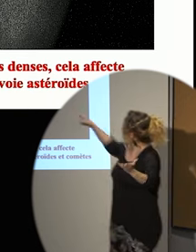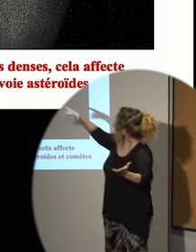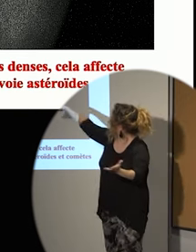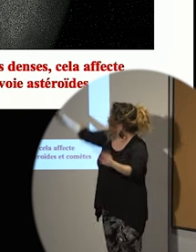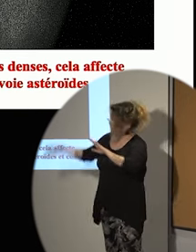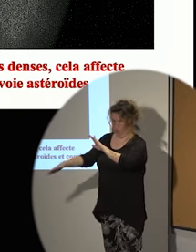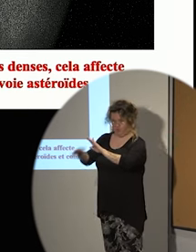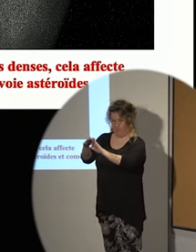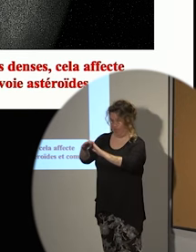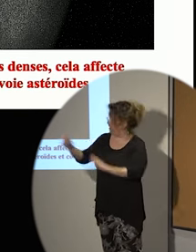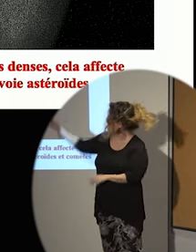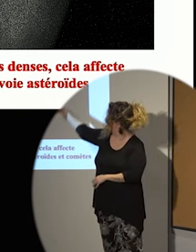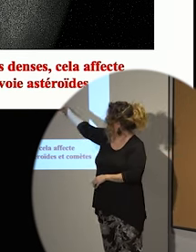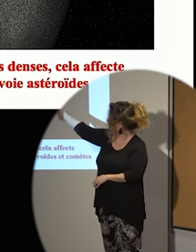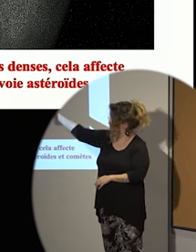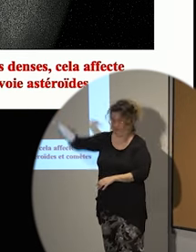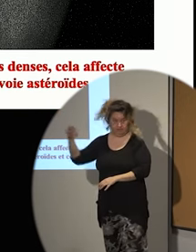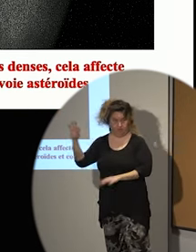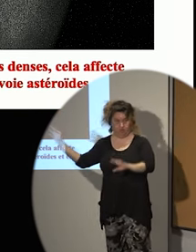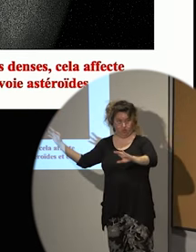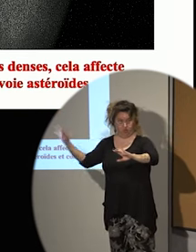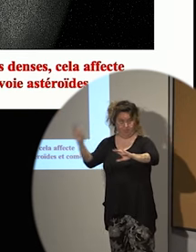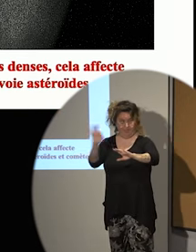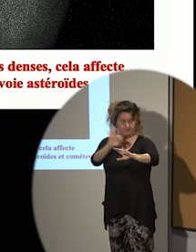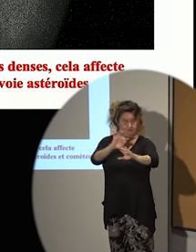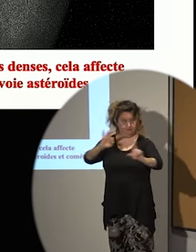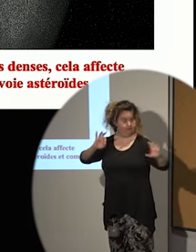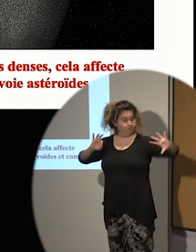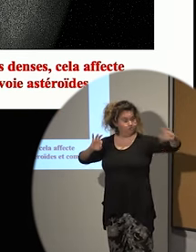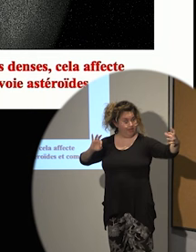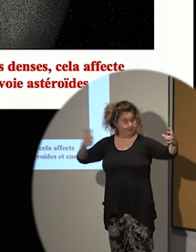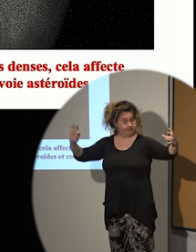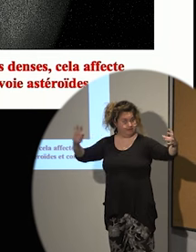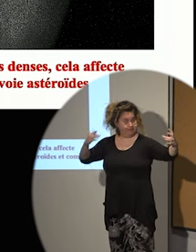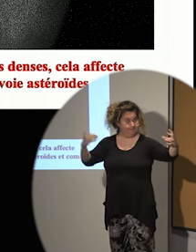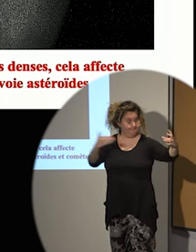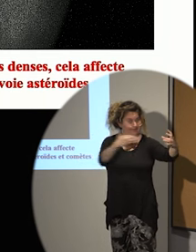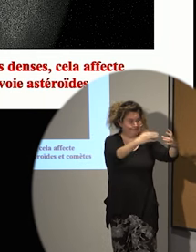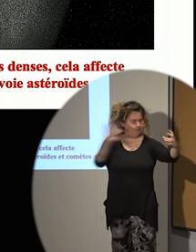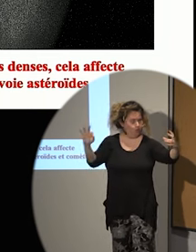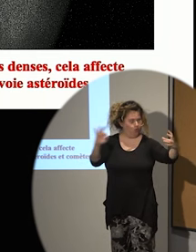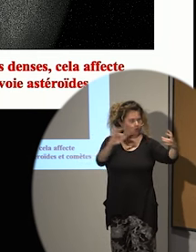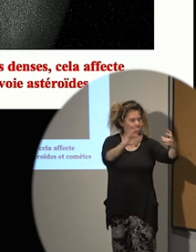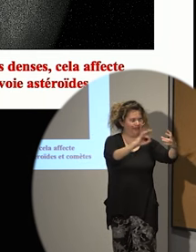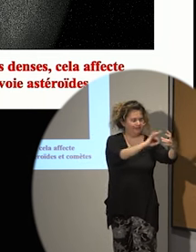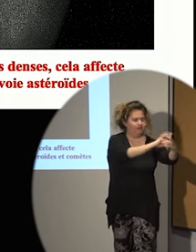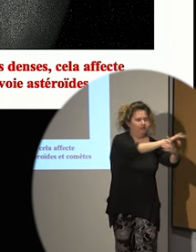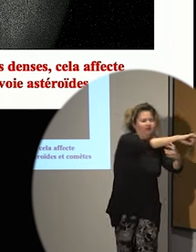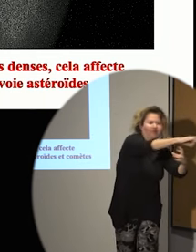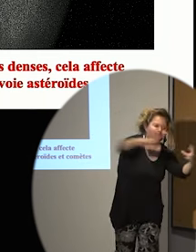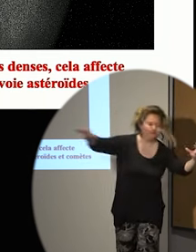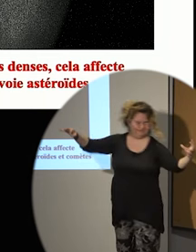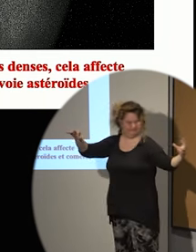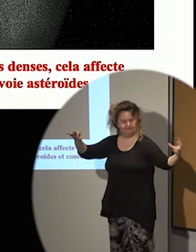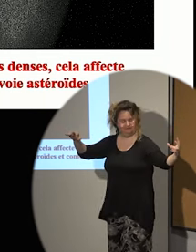Et elle va raser le Soleil et ensuite revenir. Vous vous souvenez de la chute de l'étoile S2 dans le trou noir ? Comme